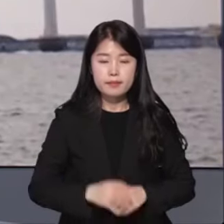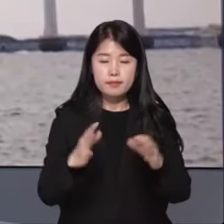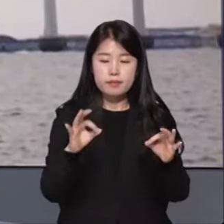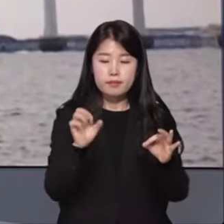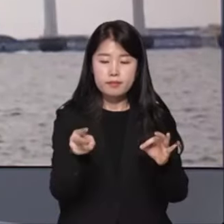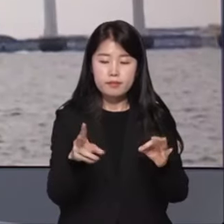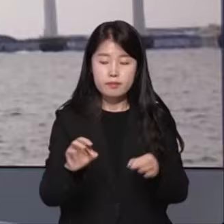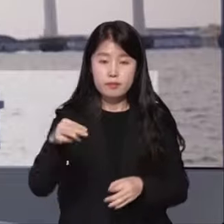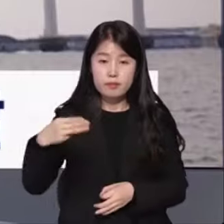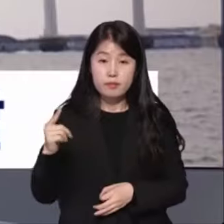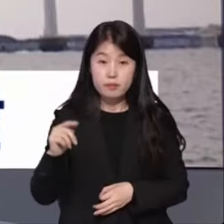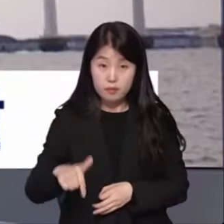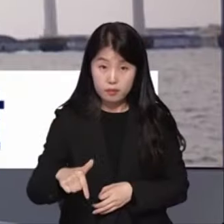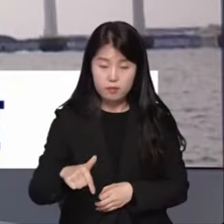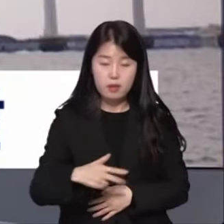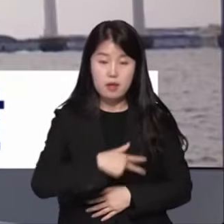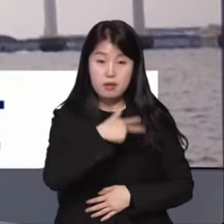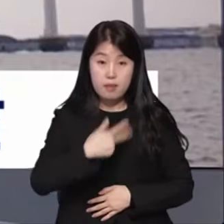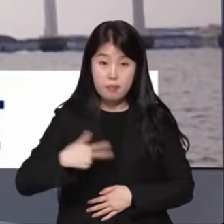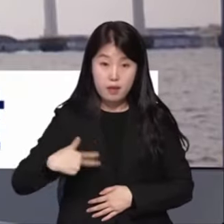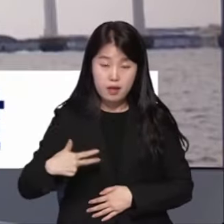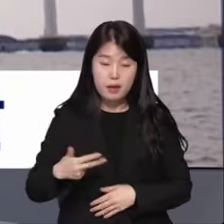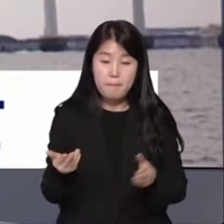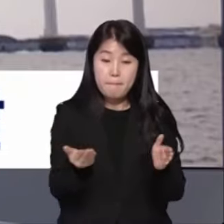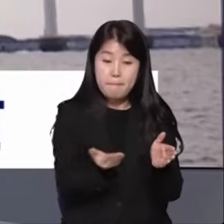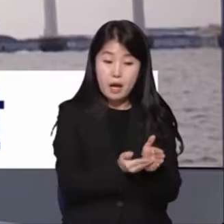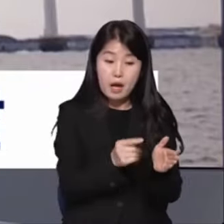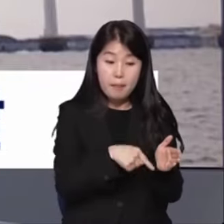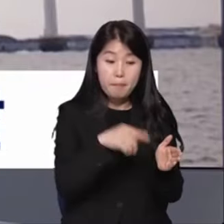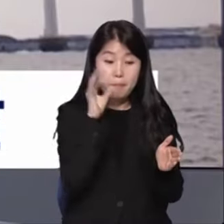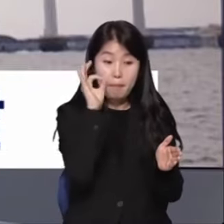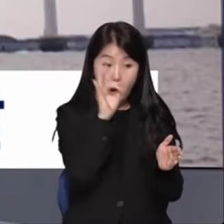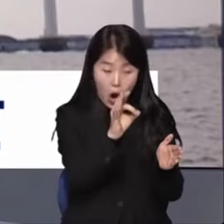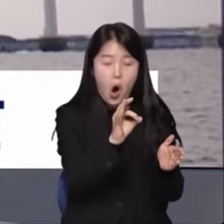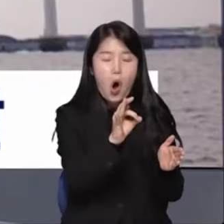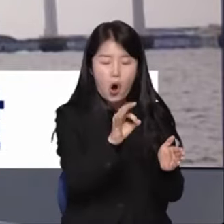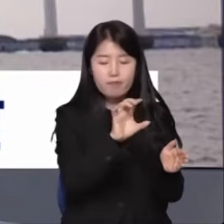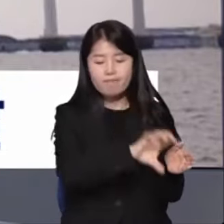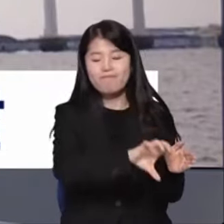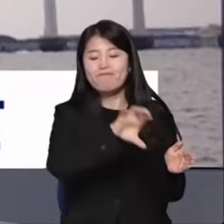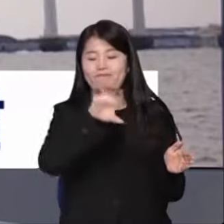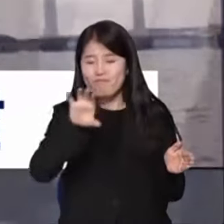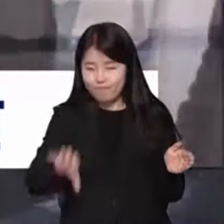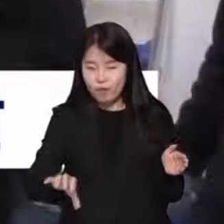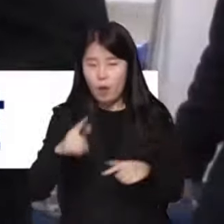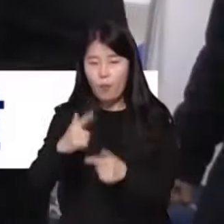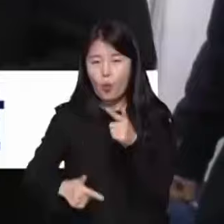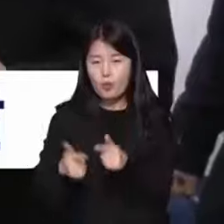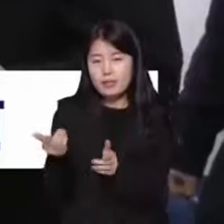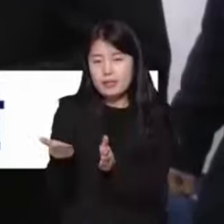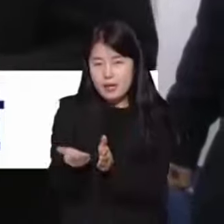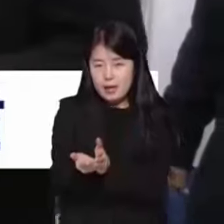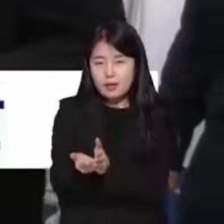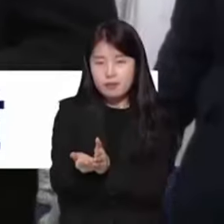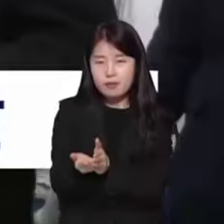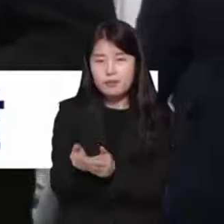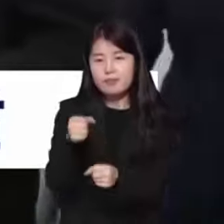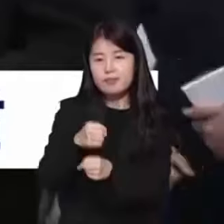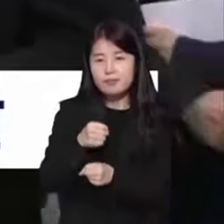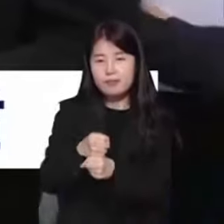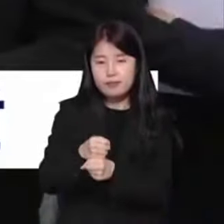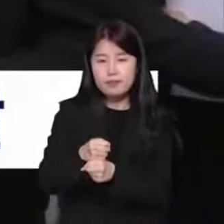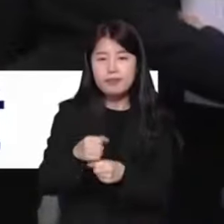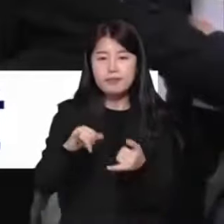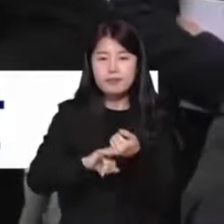김영록 전남지사가 덴마크 오덴세항을 목포 신항 개발의 모델로 삼겠다고 밝혔습니다. 김 지사는 어제